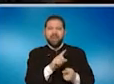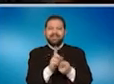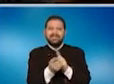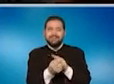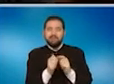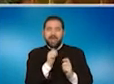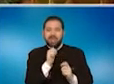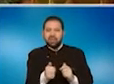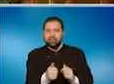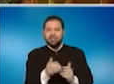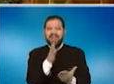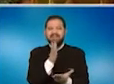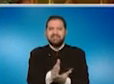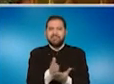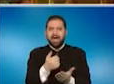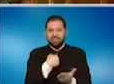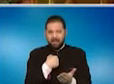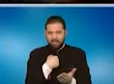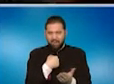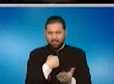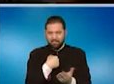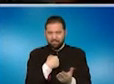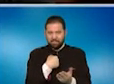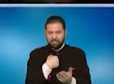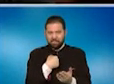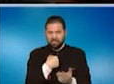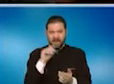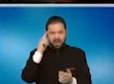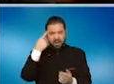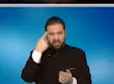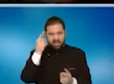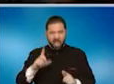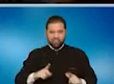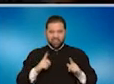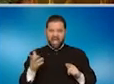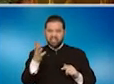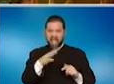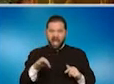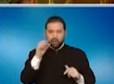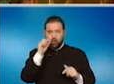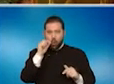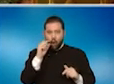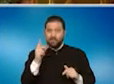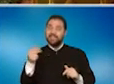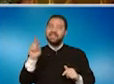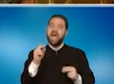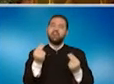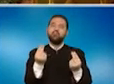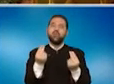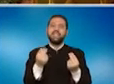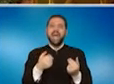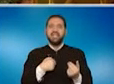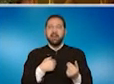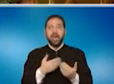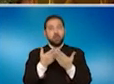schimba niciodată dreptatea mea, atitudinea de viață a altui om. Bunătatea mea îl poate pune